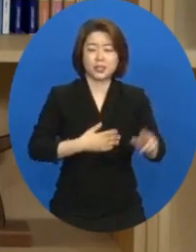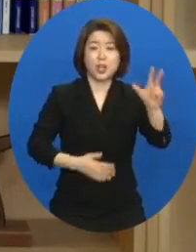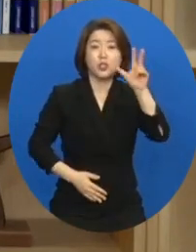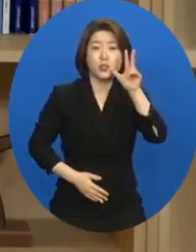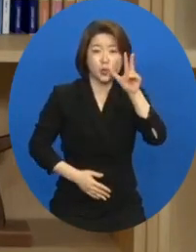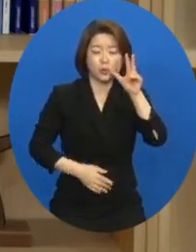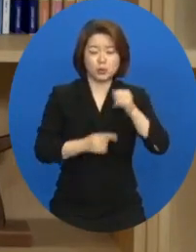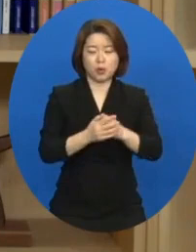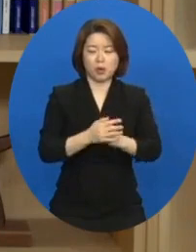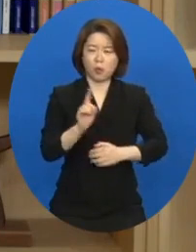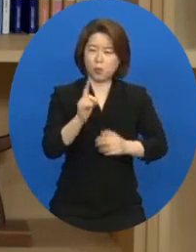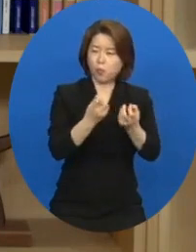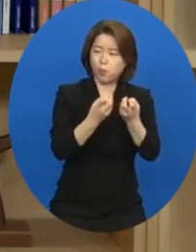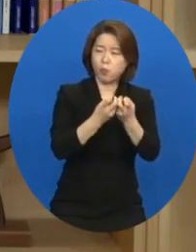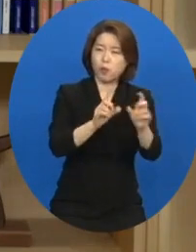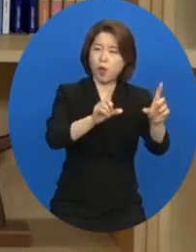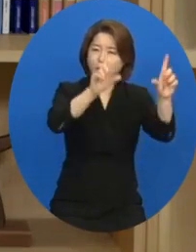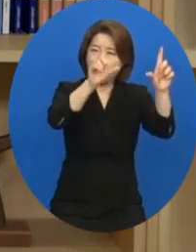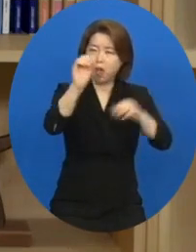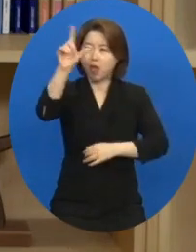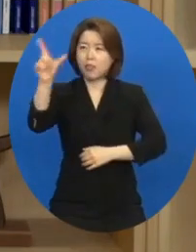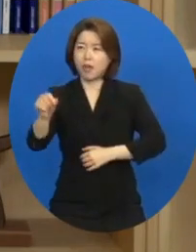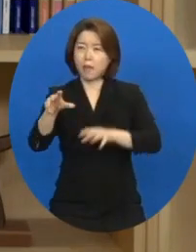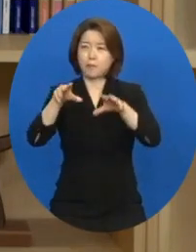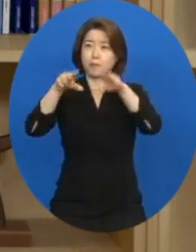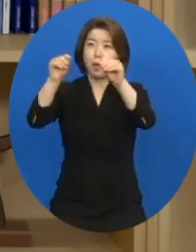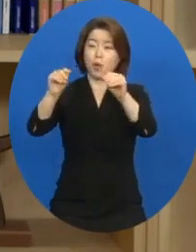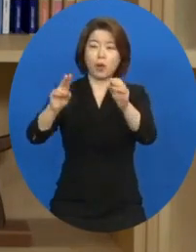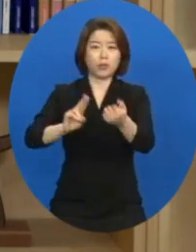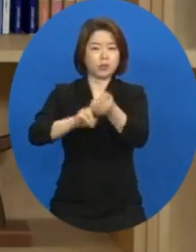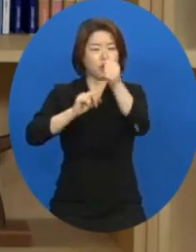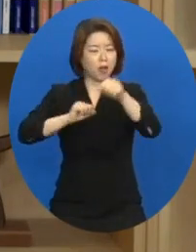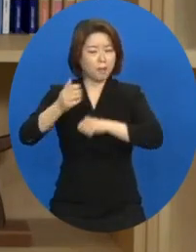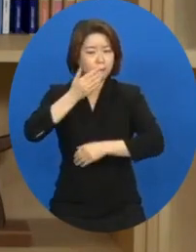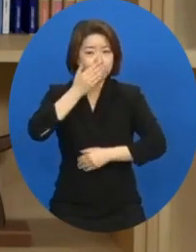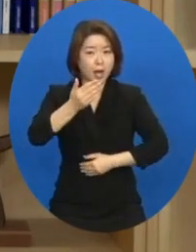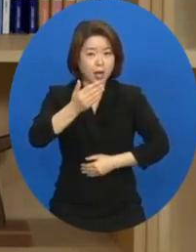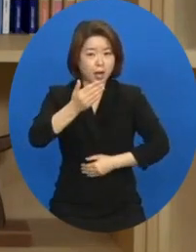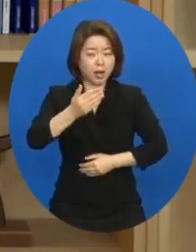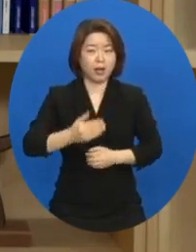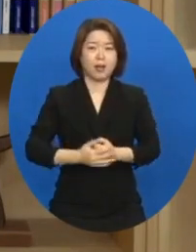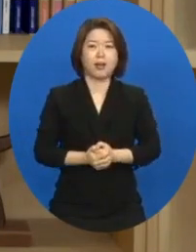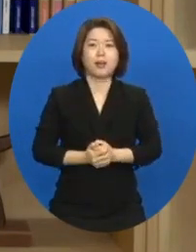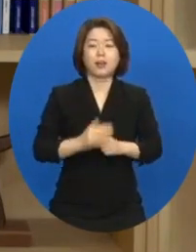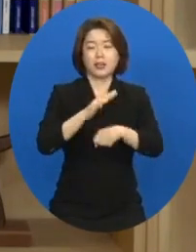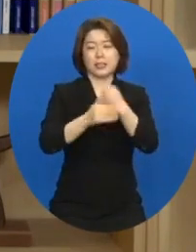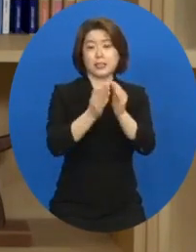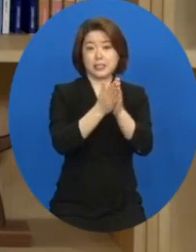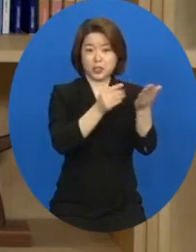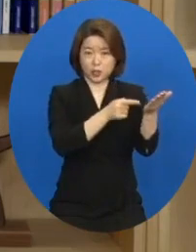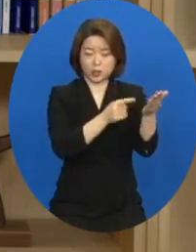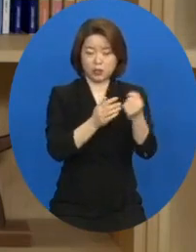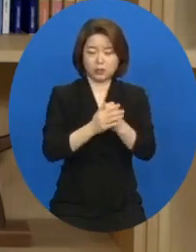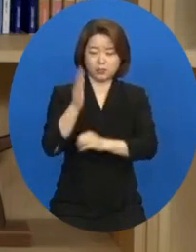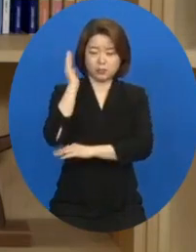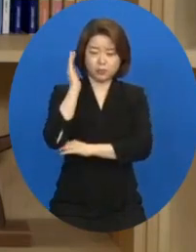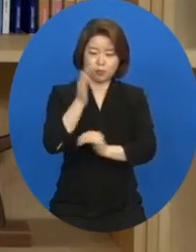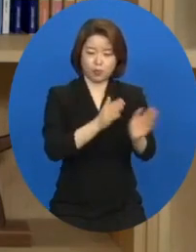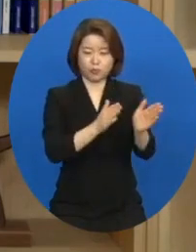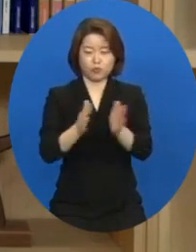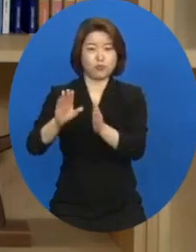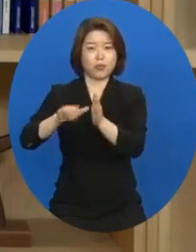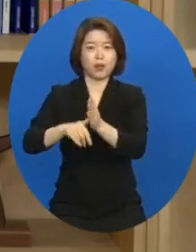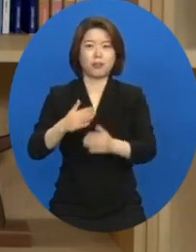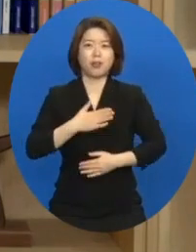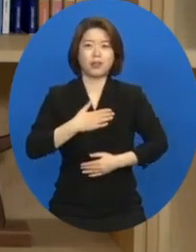어떻게 해와 달을 멈추는 이런 기적을 했을까 이 성경을 설교 준비하면서 저에게